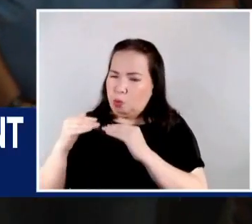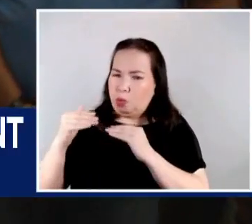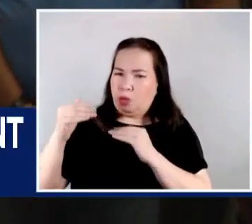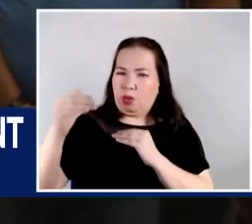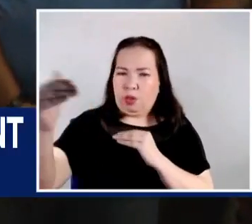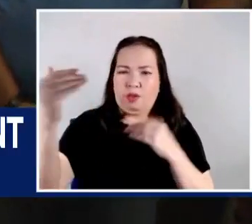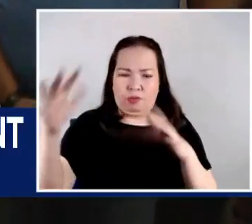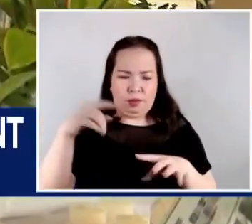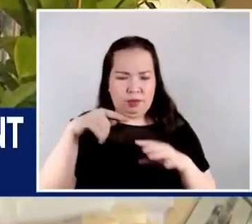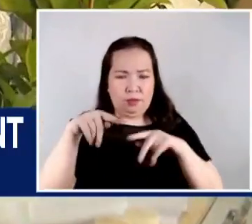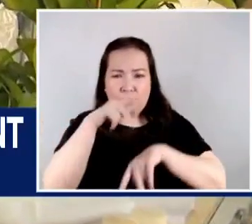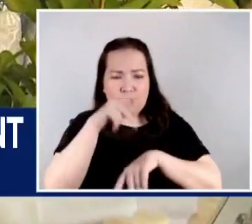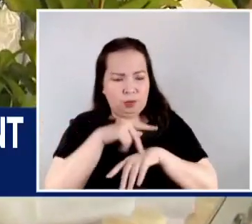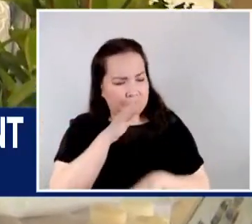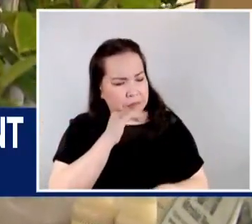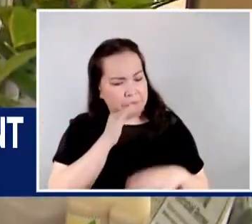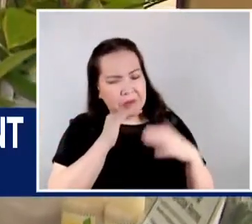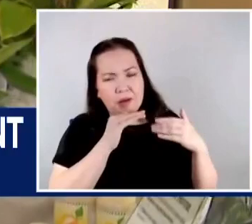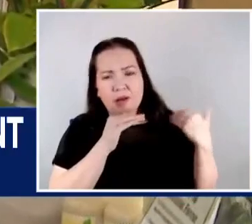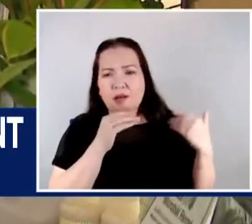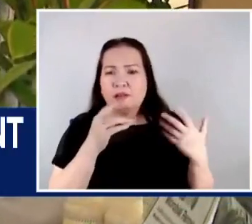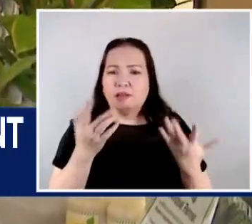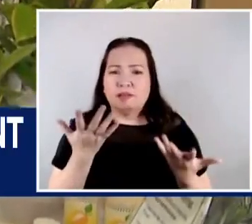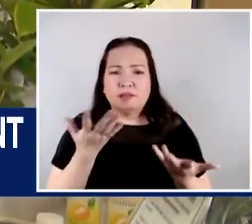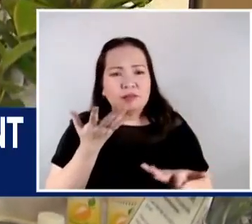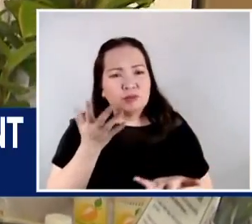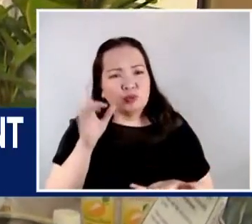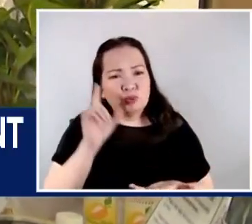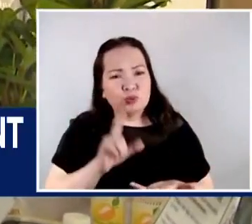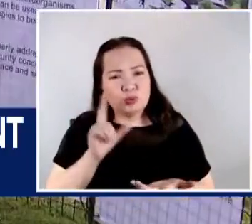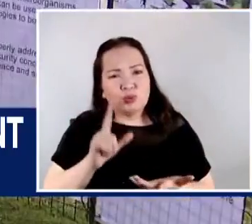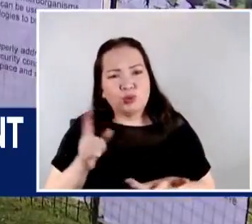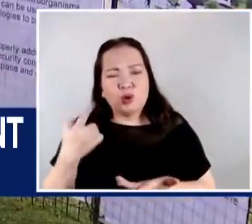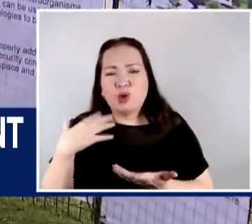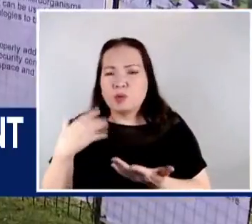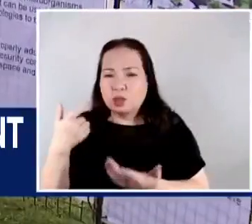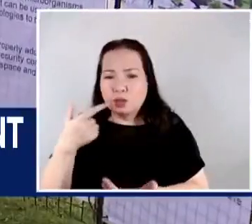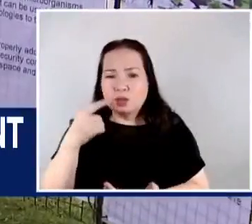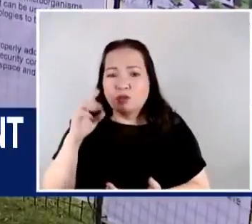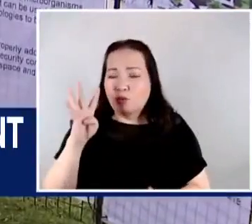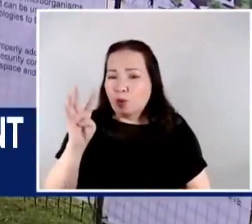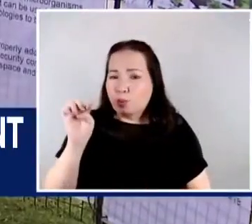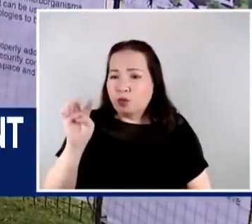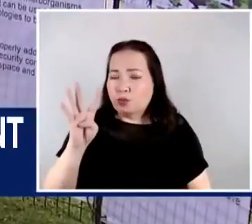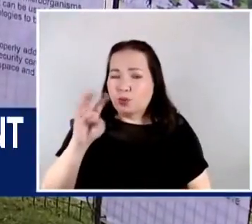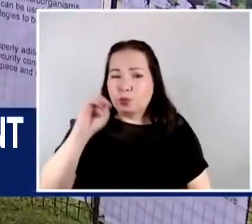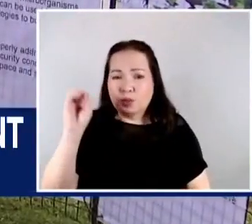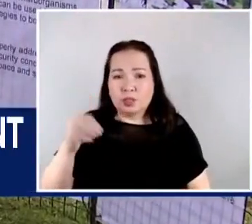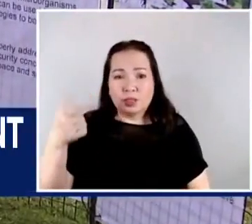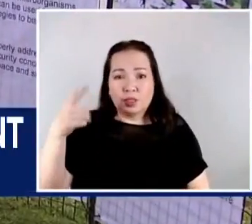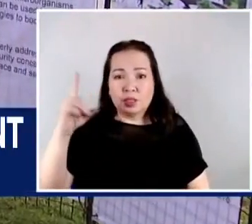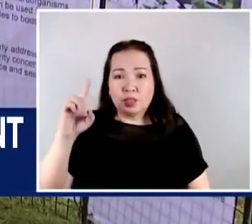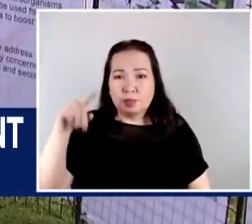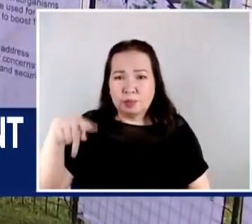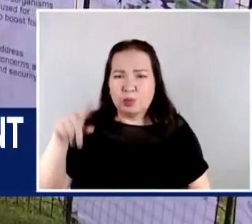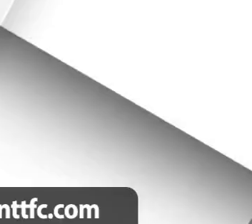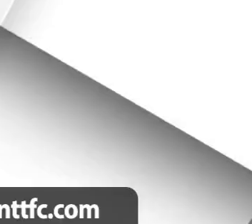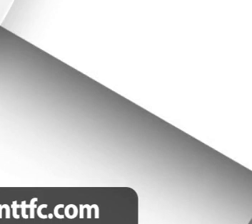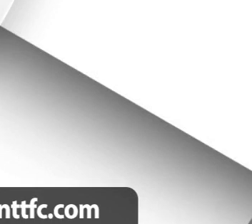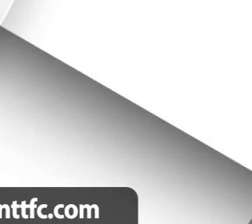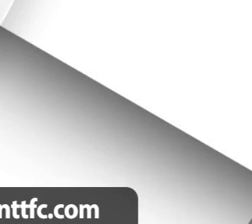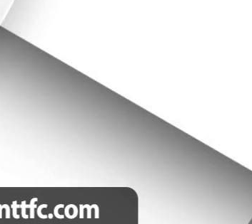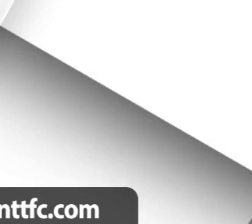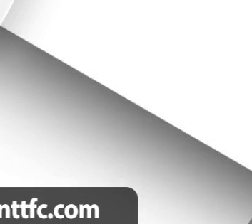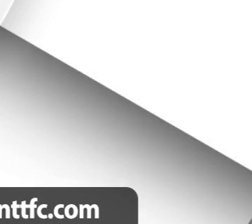sa kasalukuyan, 0.4% lamang ng gross domestic product ang inilalaan para sa research and development.